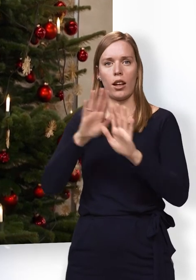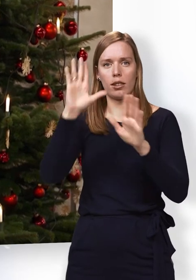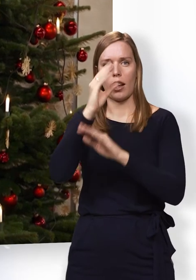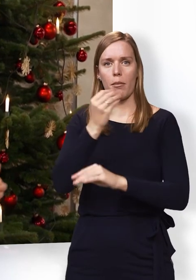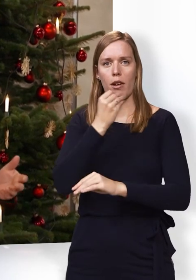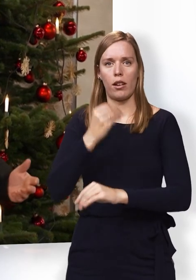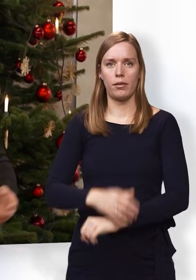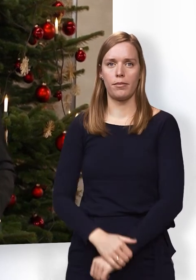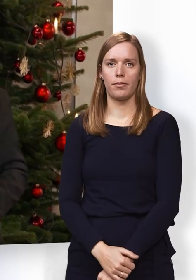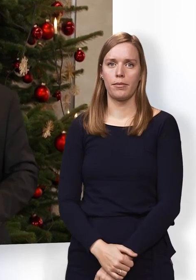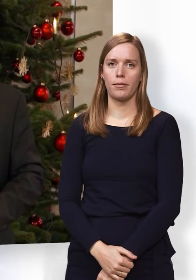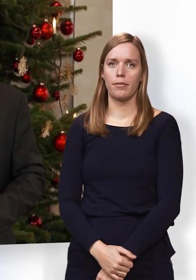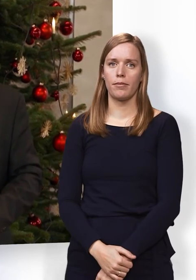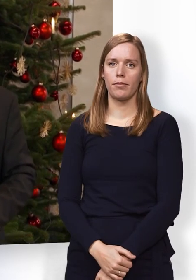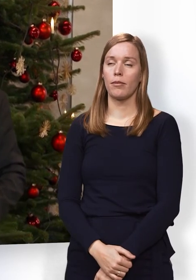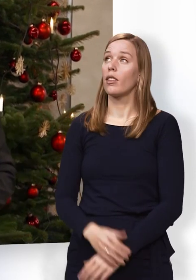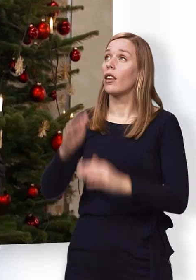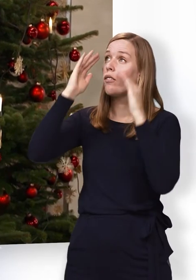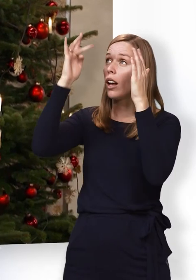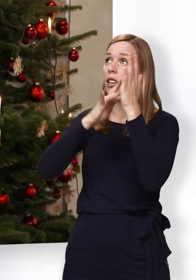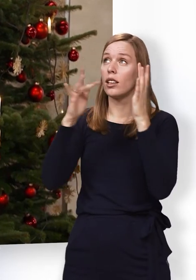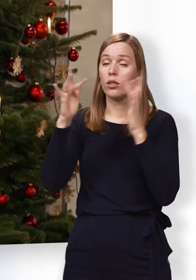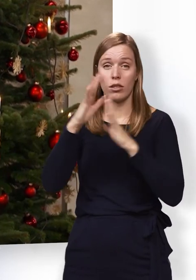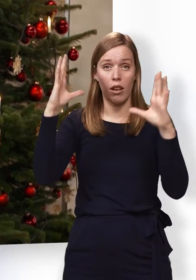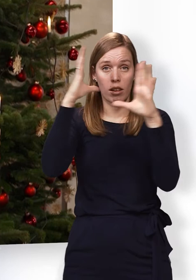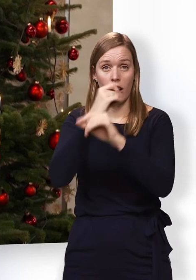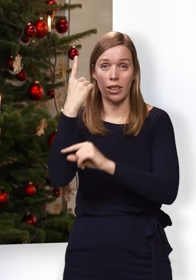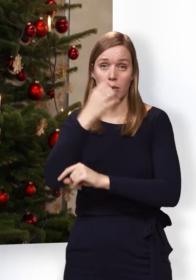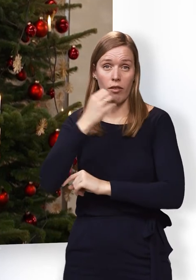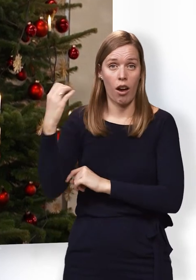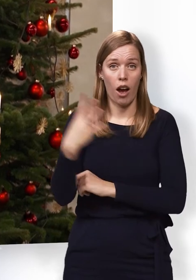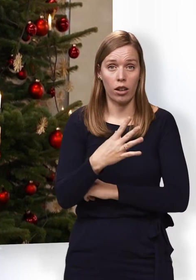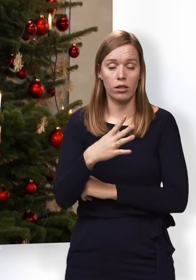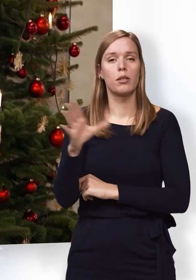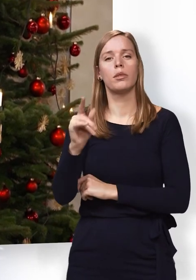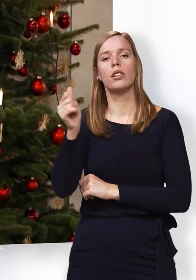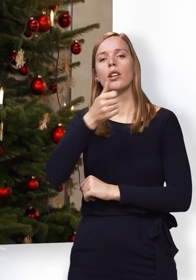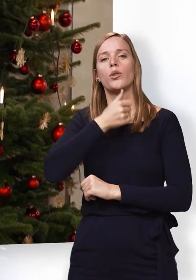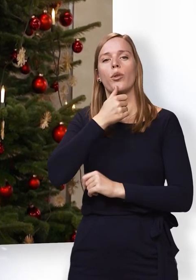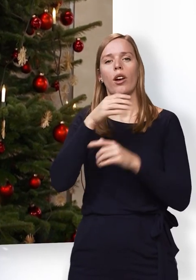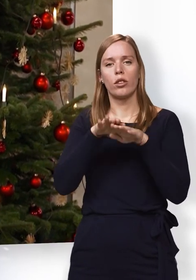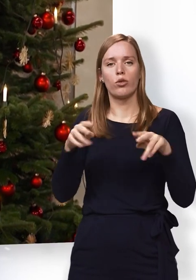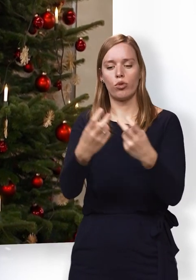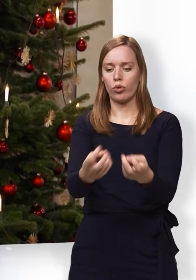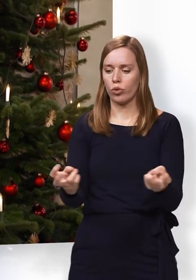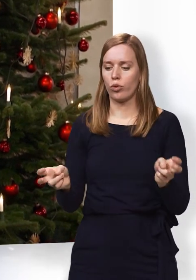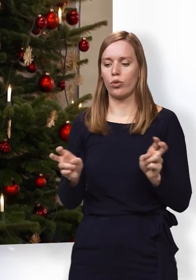Der Herr Jesus in der Nacht, da er verraten ward und mit seinen Jüngern zu Tisch saß, nahm das Brot,